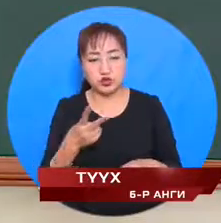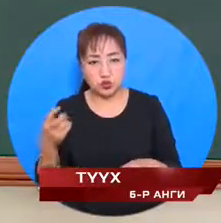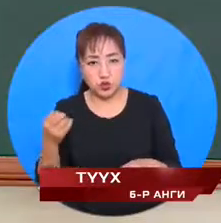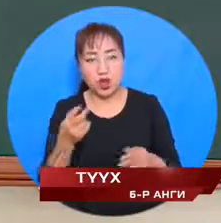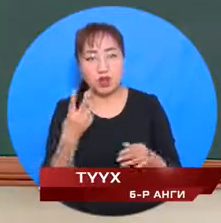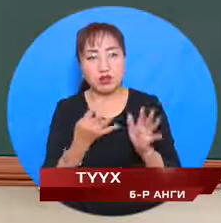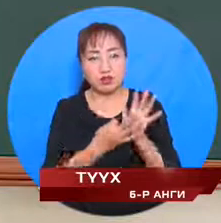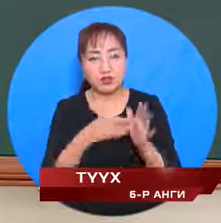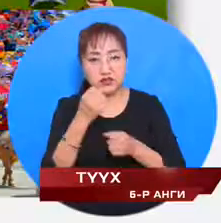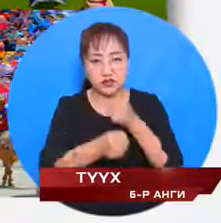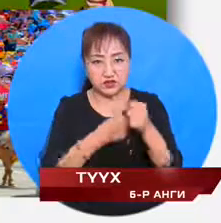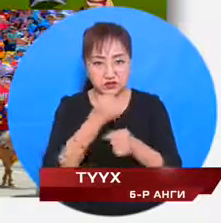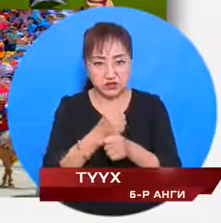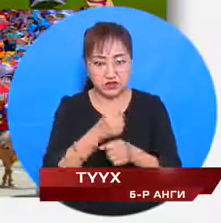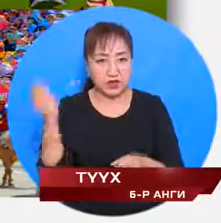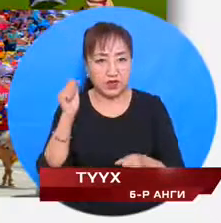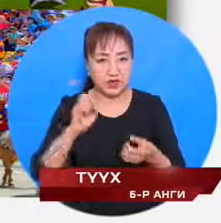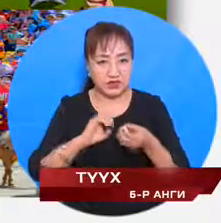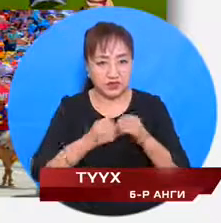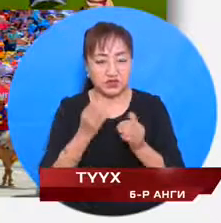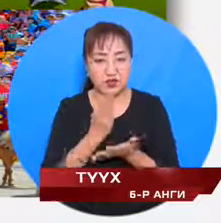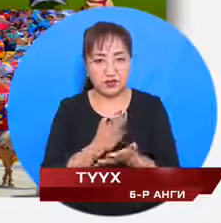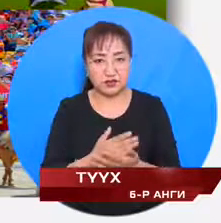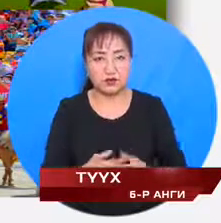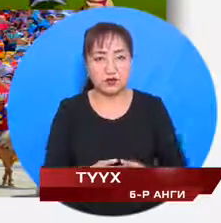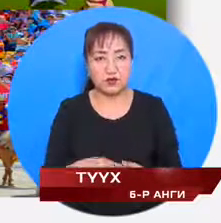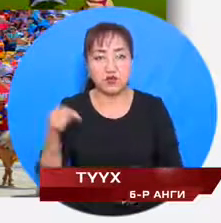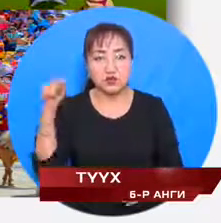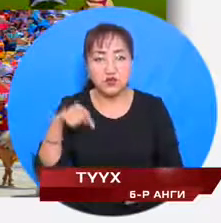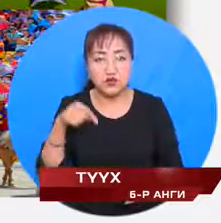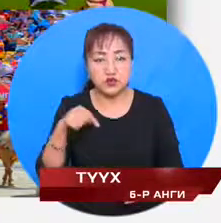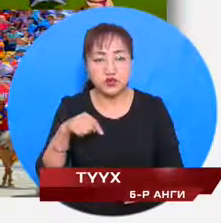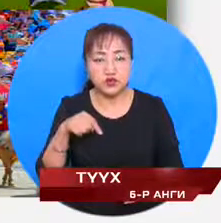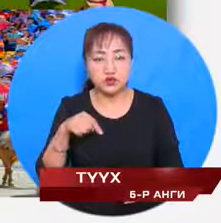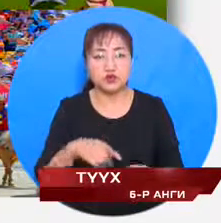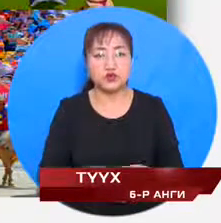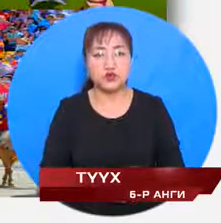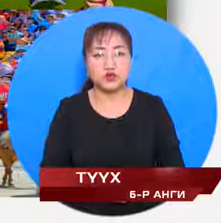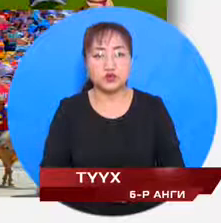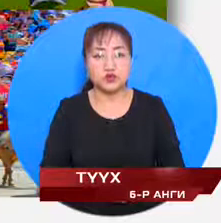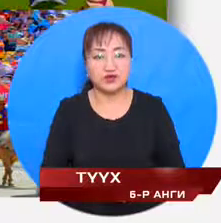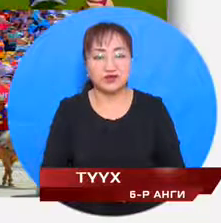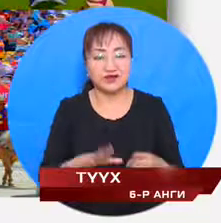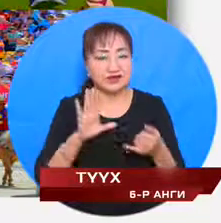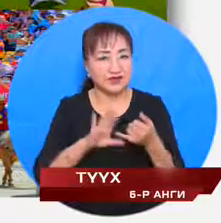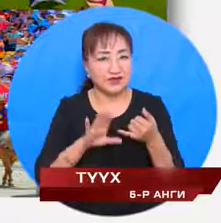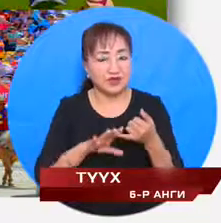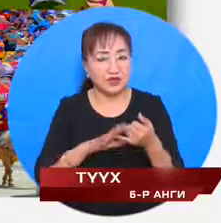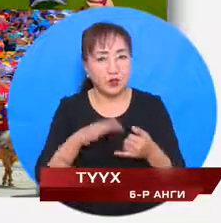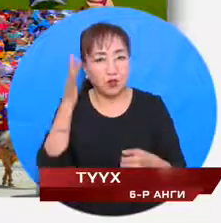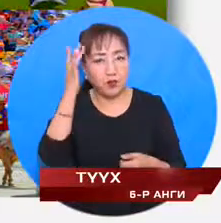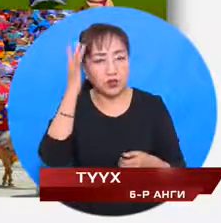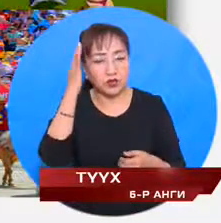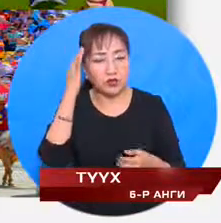наадмыг тэмдэглэж байсан. Тэгвэл өнөөдрийн буюу үйл явдлын хүрээнд дараах бодлогыг тооцоолн